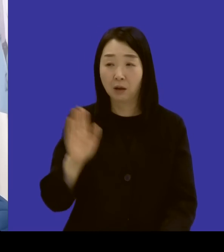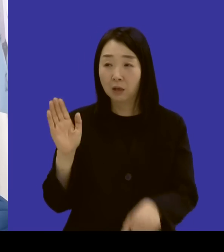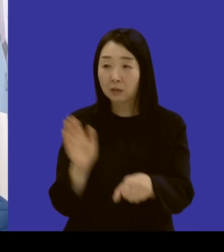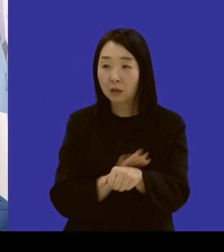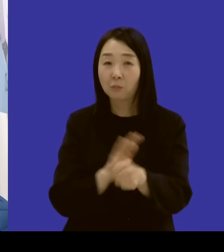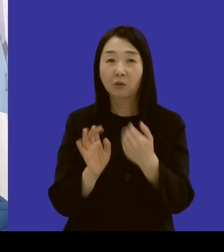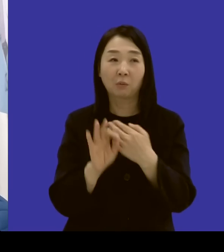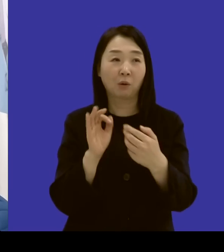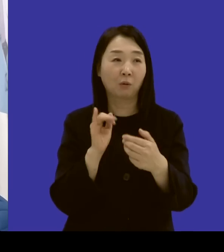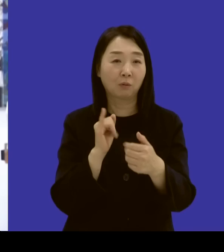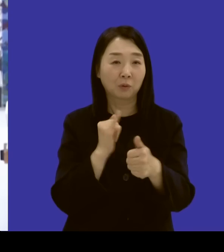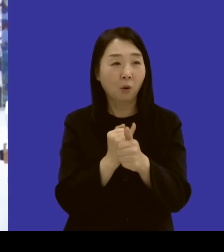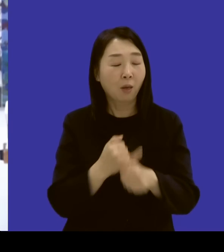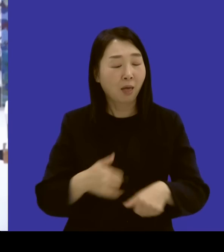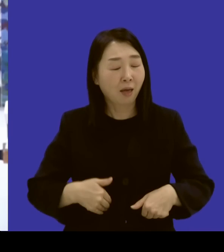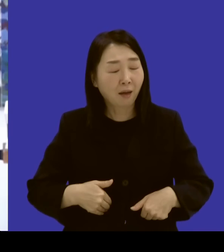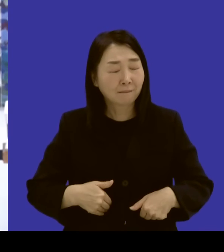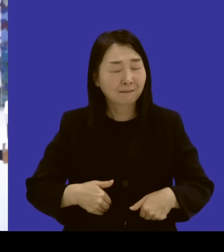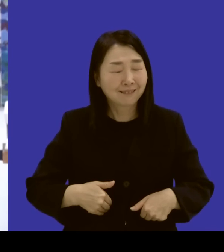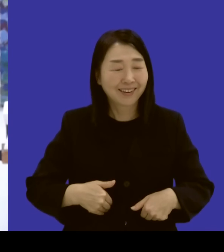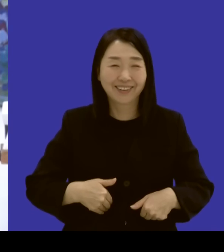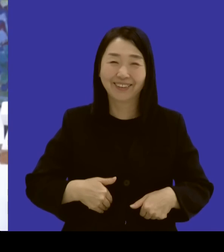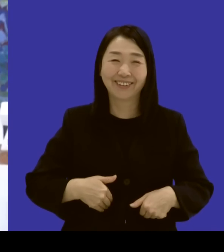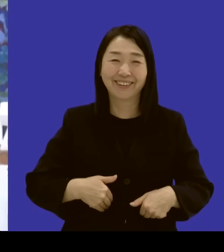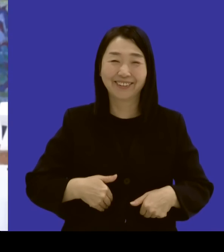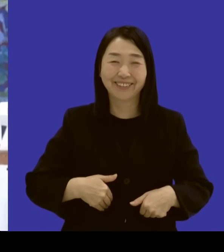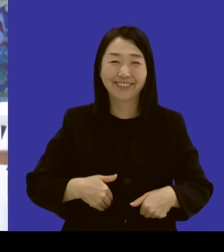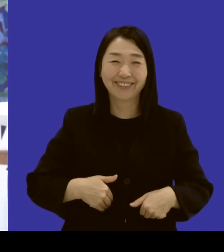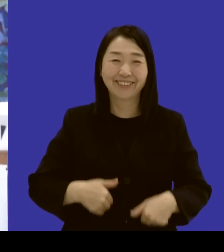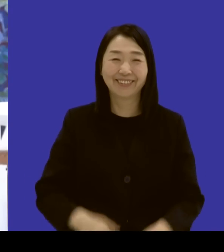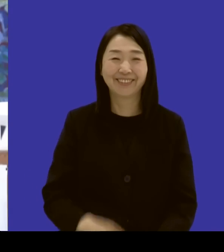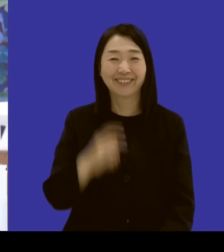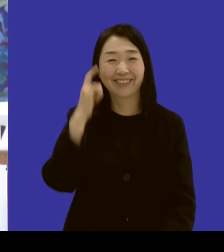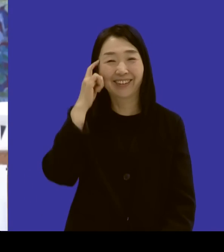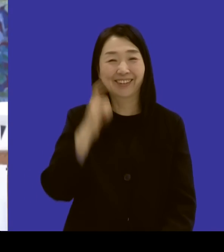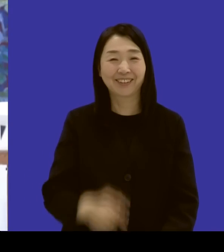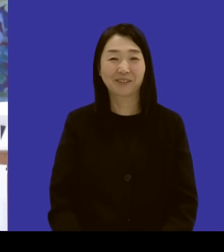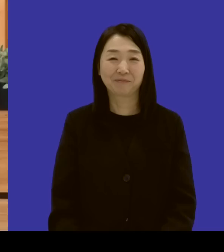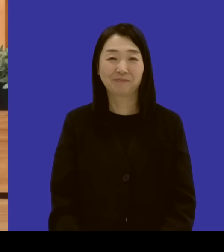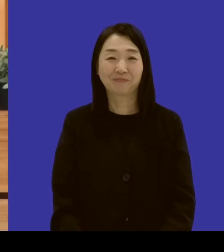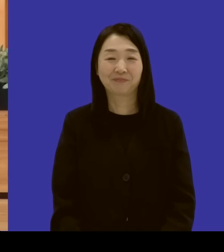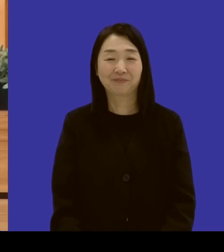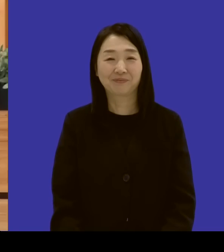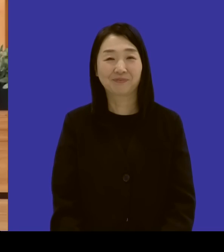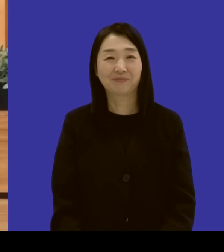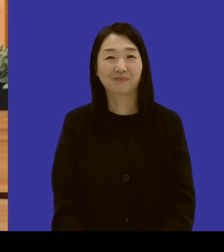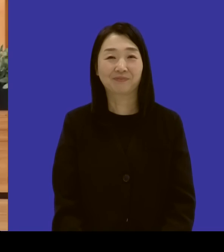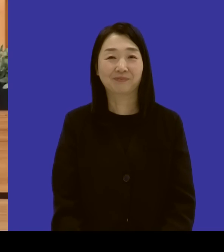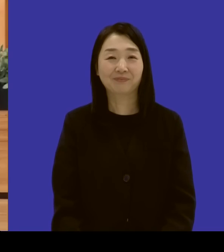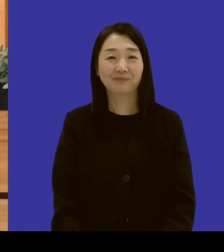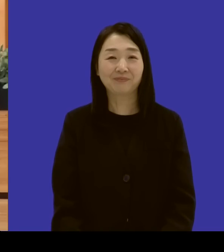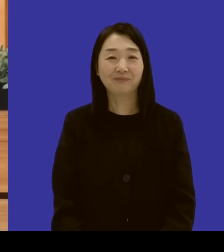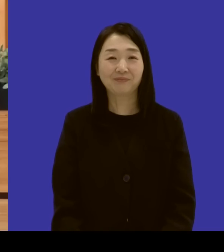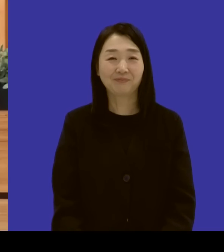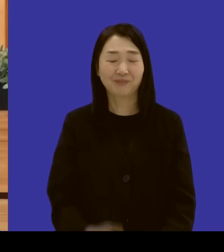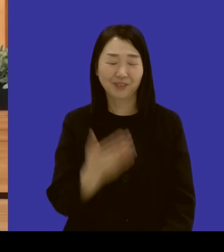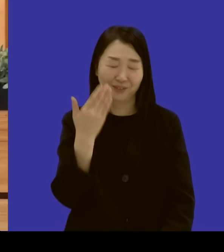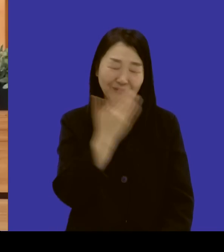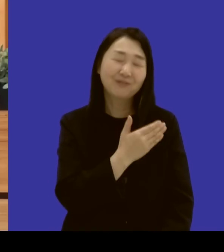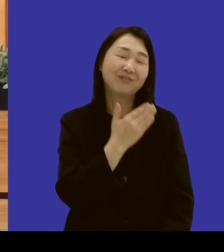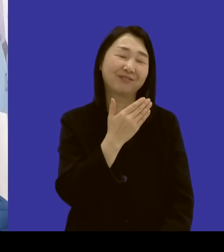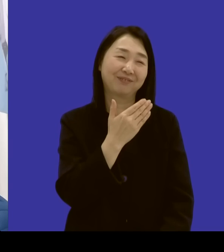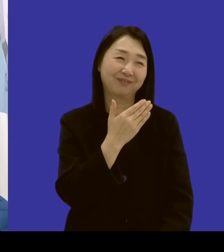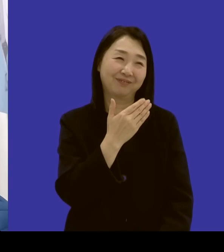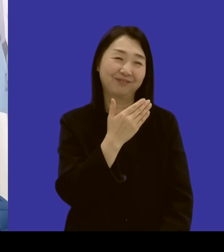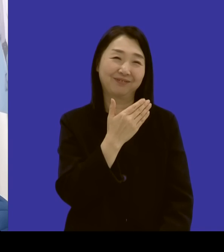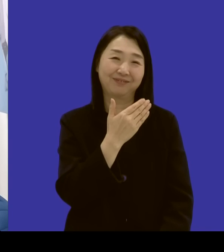그렇지, 어. 그렇죠. 그럴 수 있고. 아니 우리 하나님 그 일기 보시고 얼마나 귀여우셨어요. 아, 이거 괜찮다. 순수한 거죠.